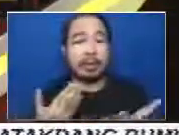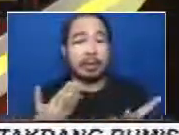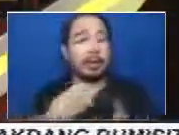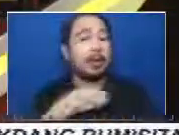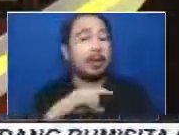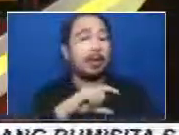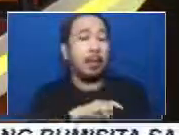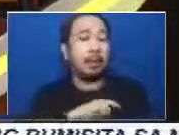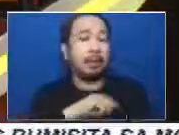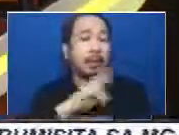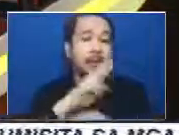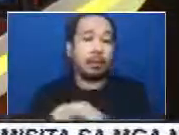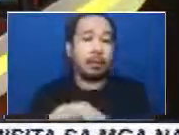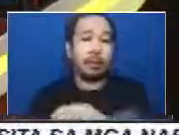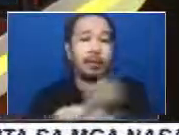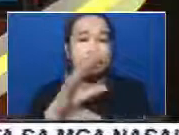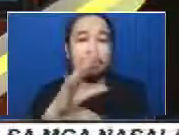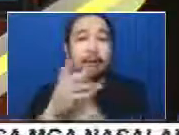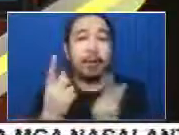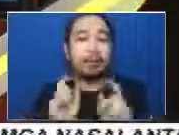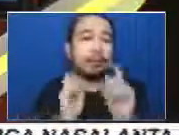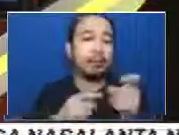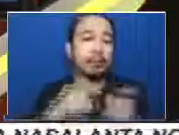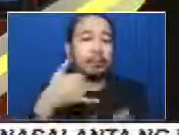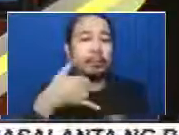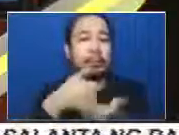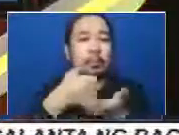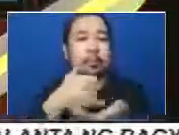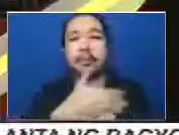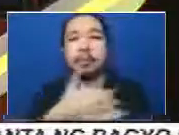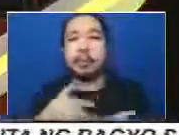lang ang pagsasaluhan natin sa Noche Buena.